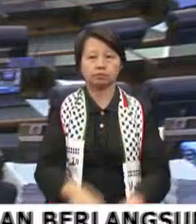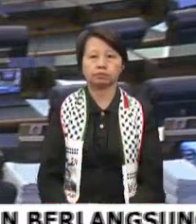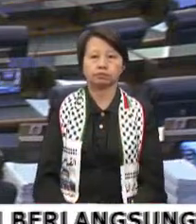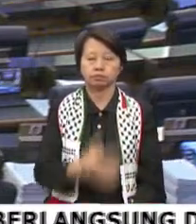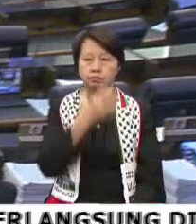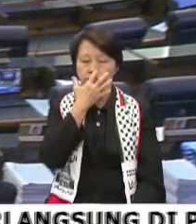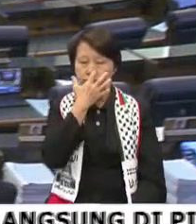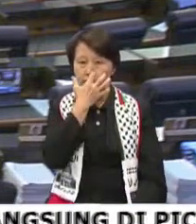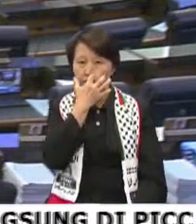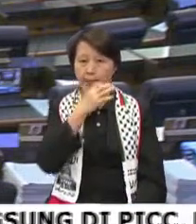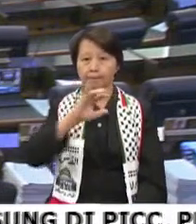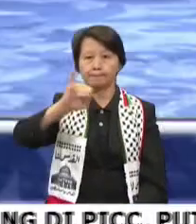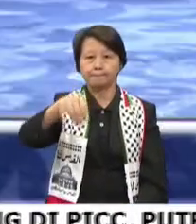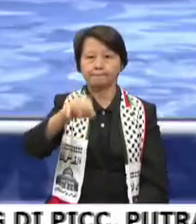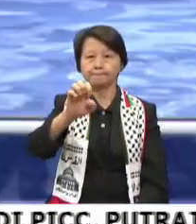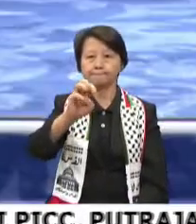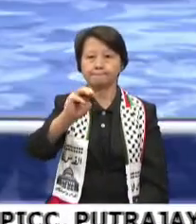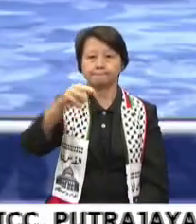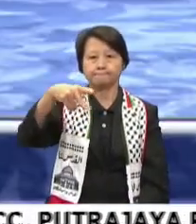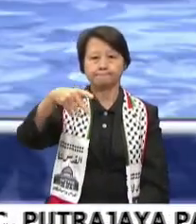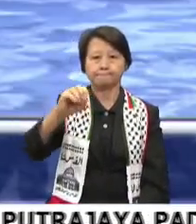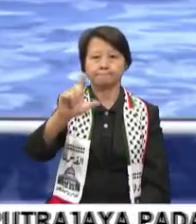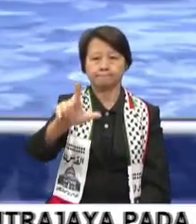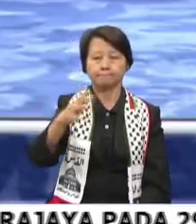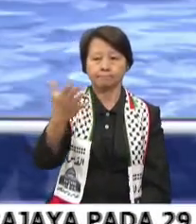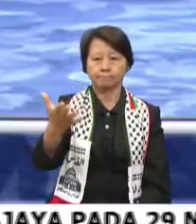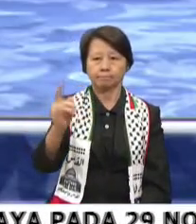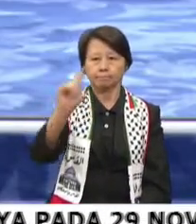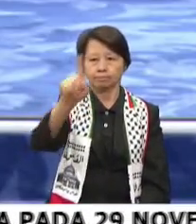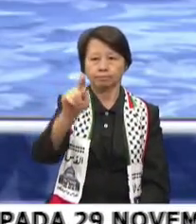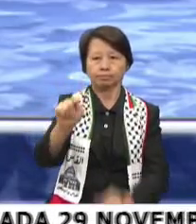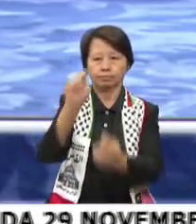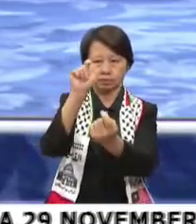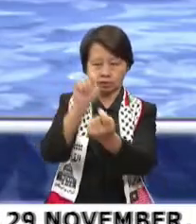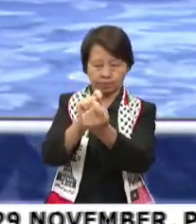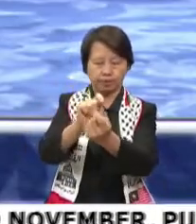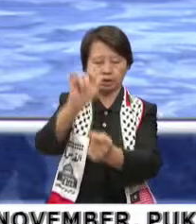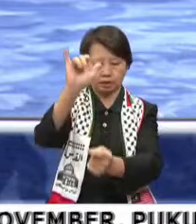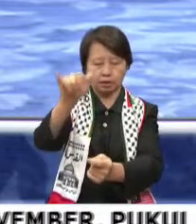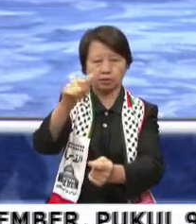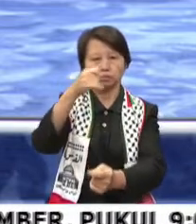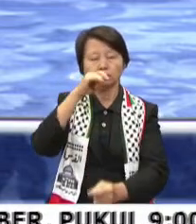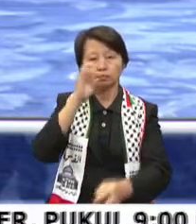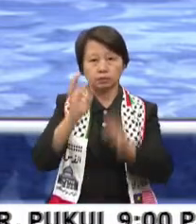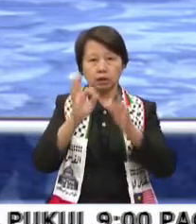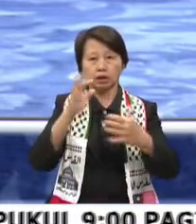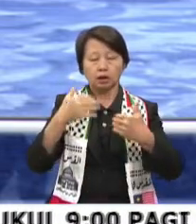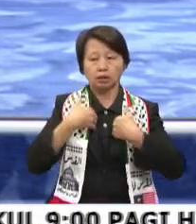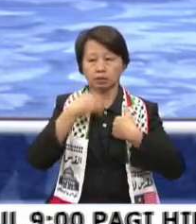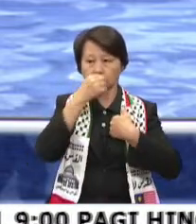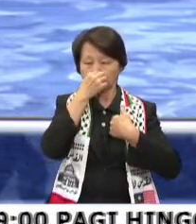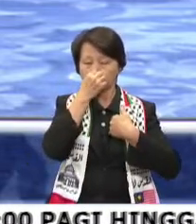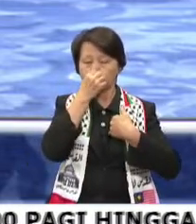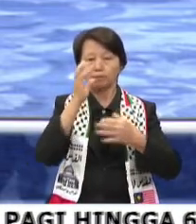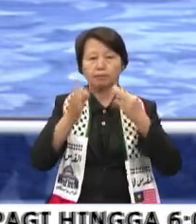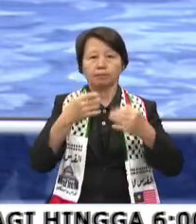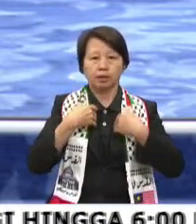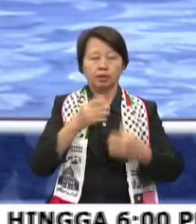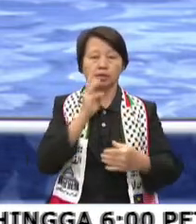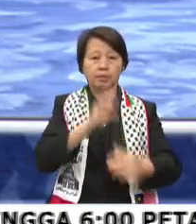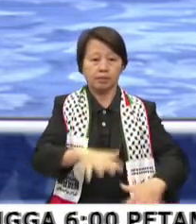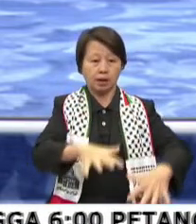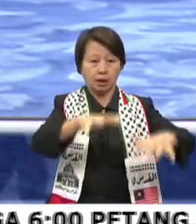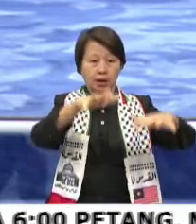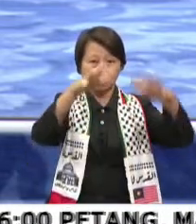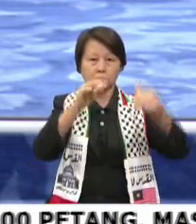sila jempul soalan tepat kerana kalau kita hadapi banjir itu setiap